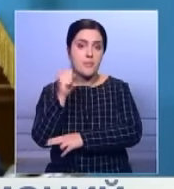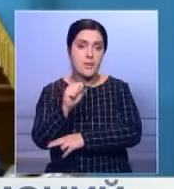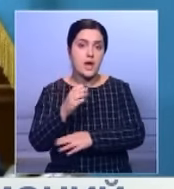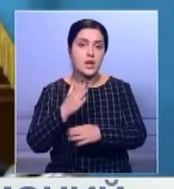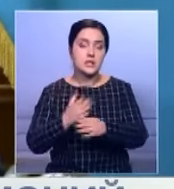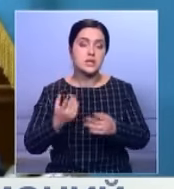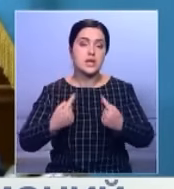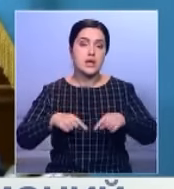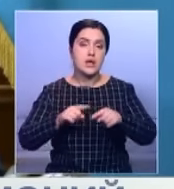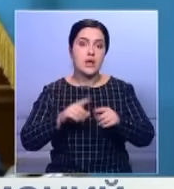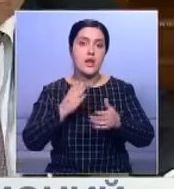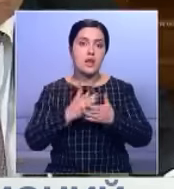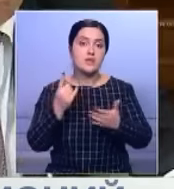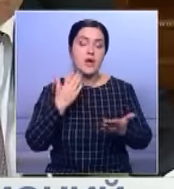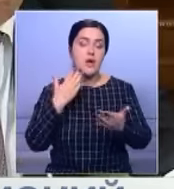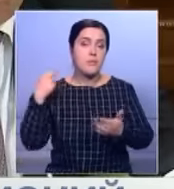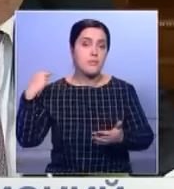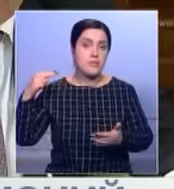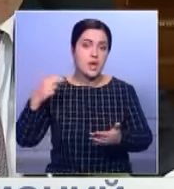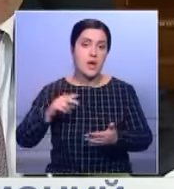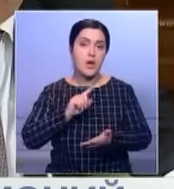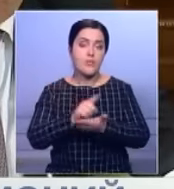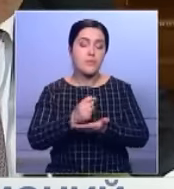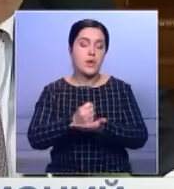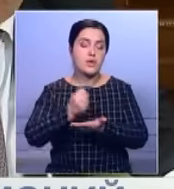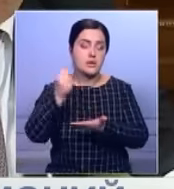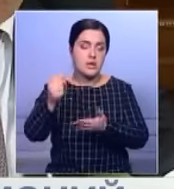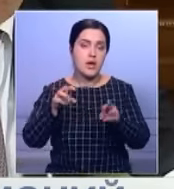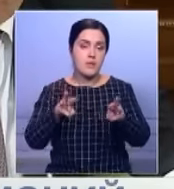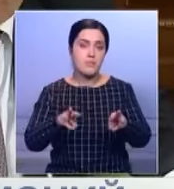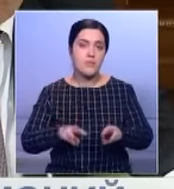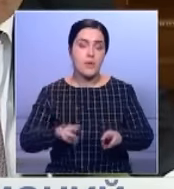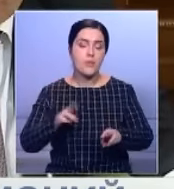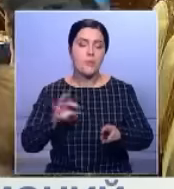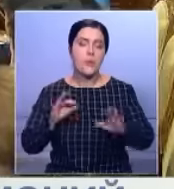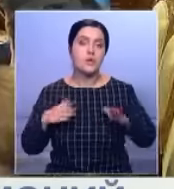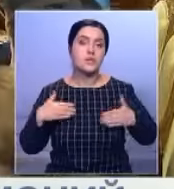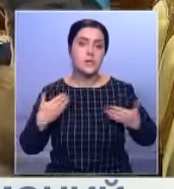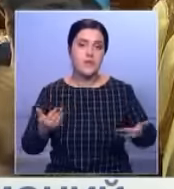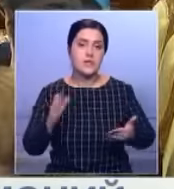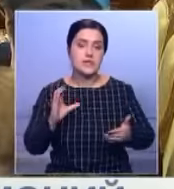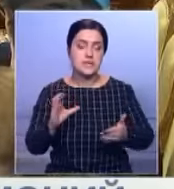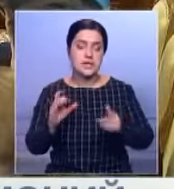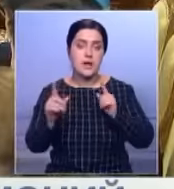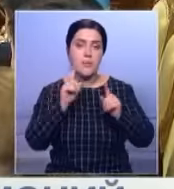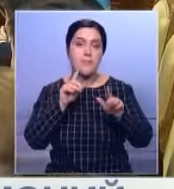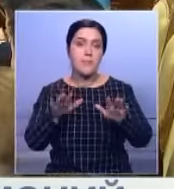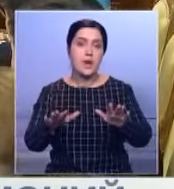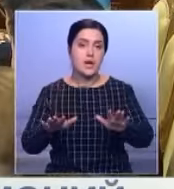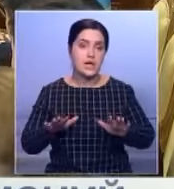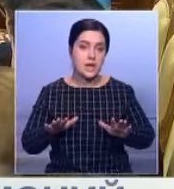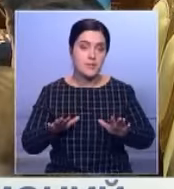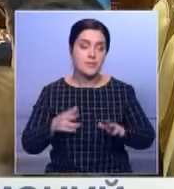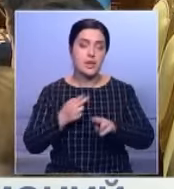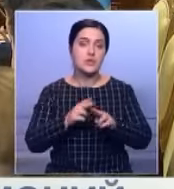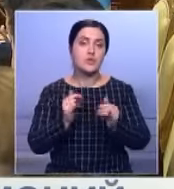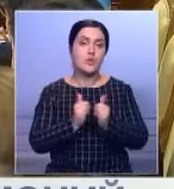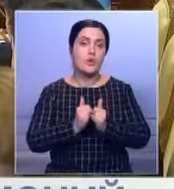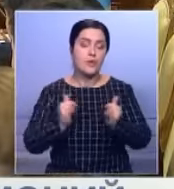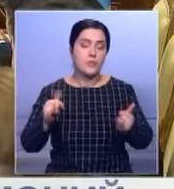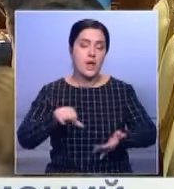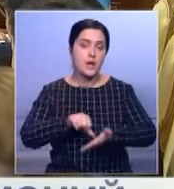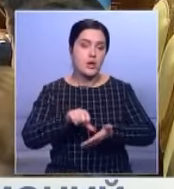советуясь с которым президент должен назначать правительство по совету с парламентом. Повышается